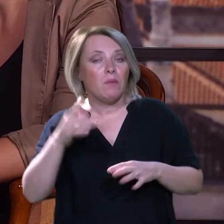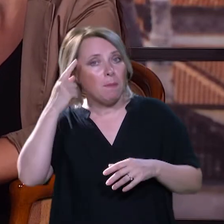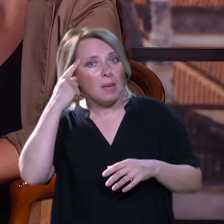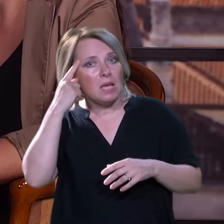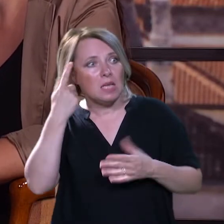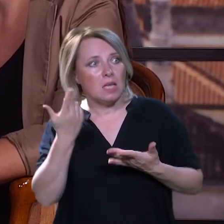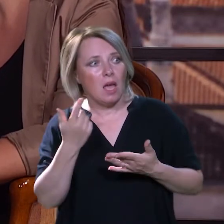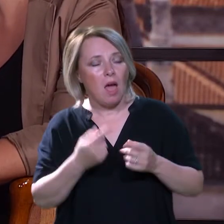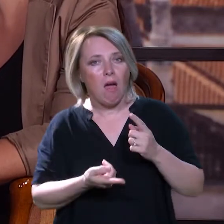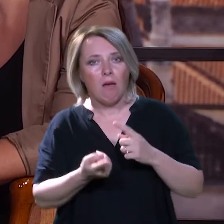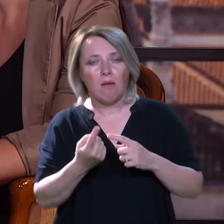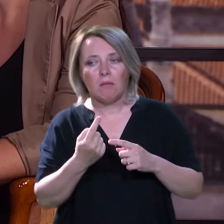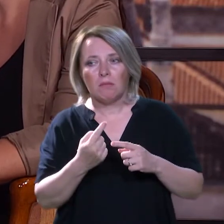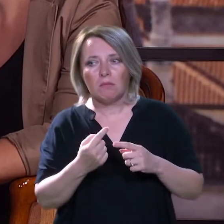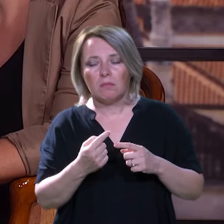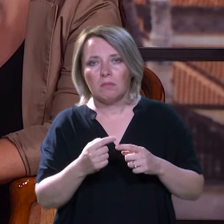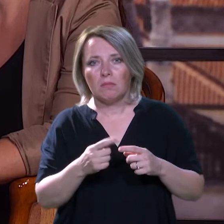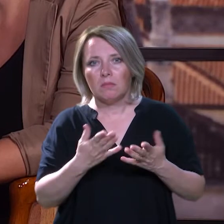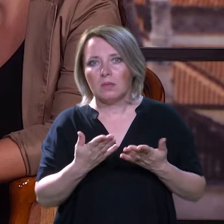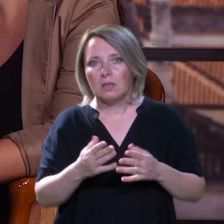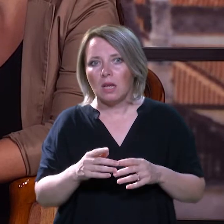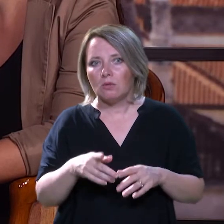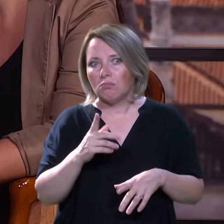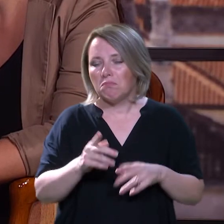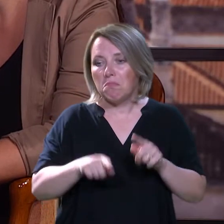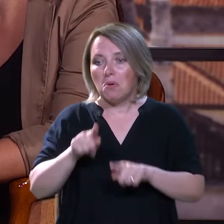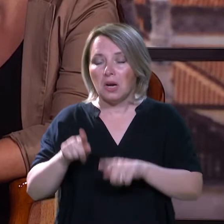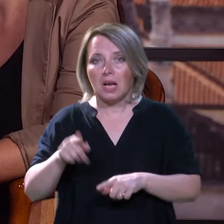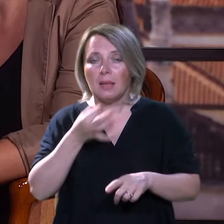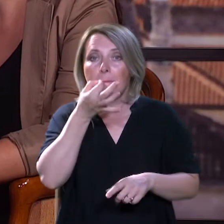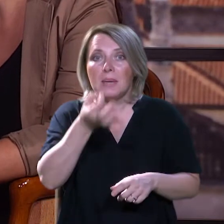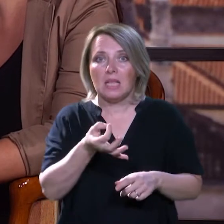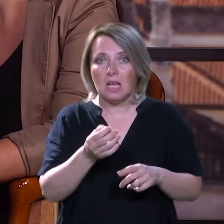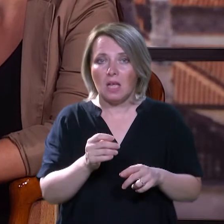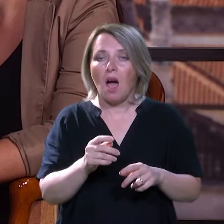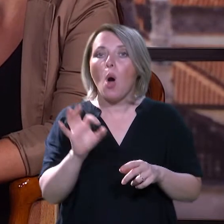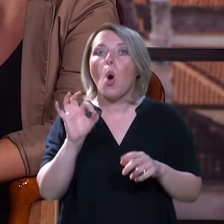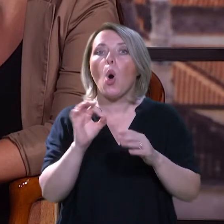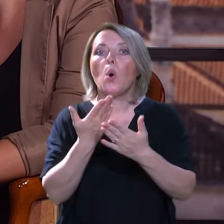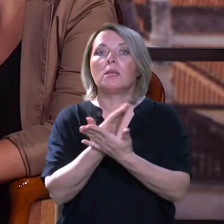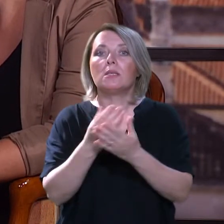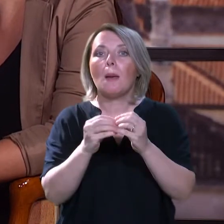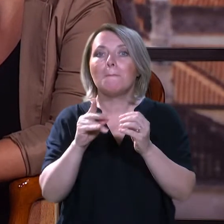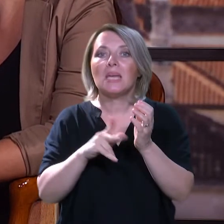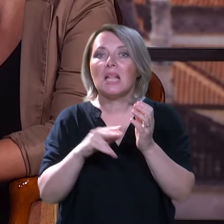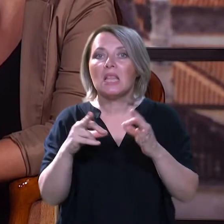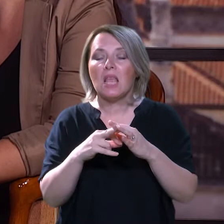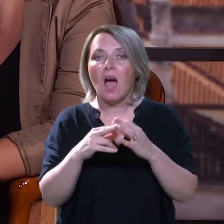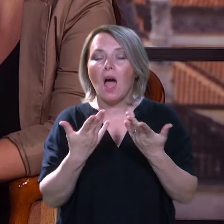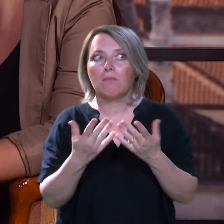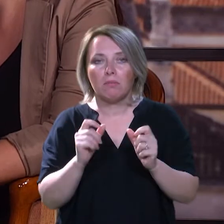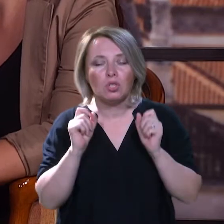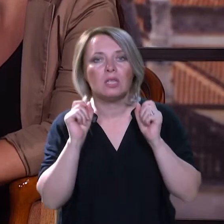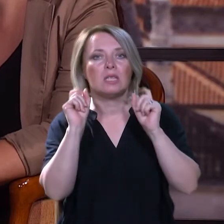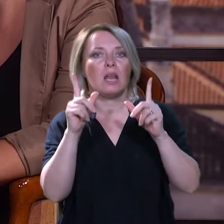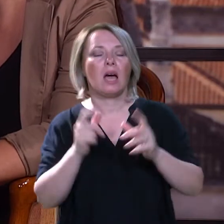najmlađim sugrađanima, zapravo da nekad stvarno ta pitanja budu i ozbiljna i nekako da vas malo